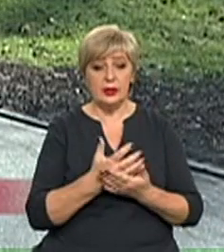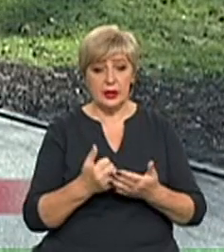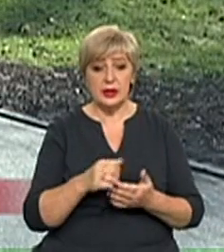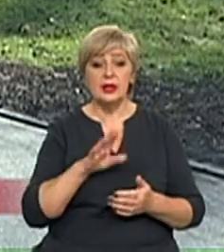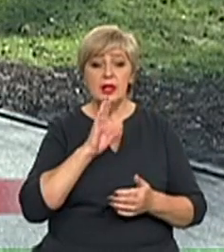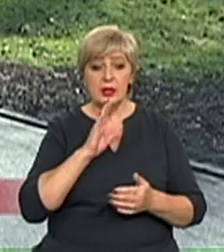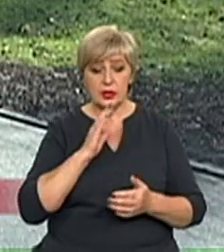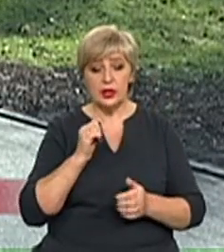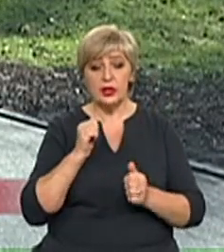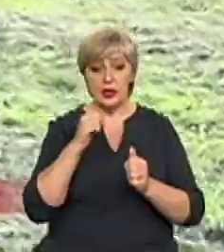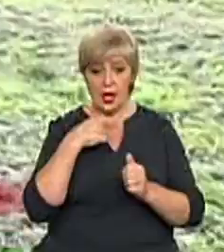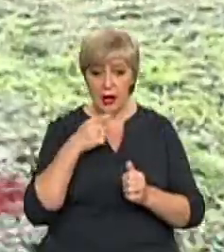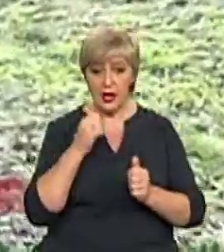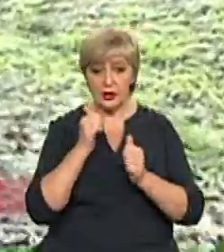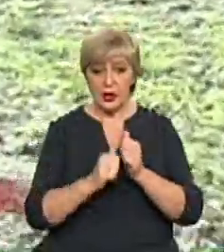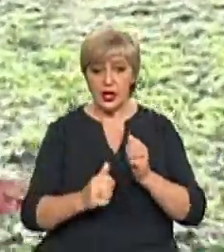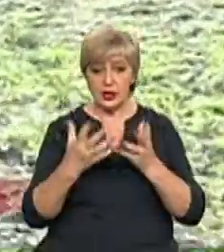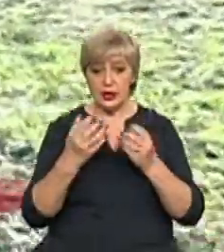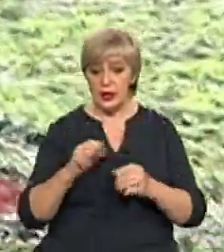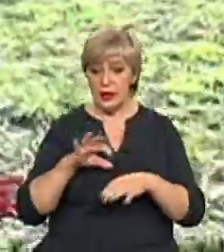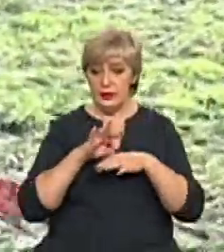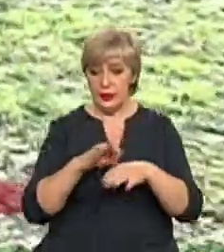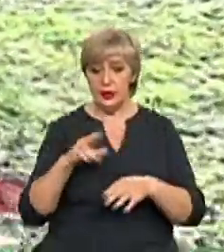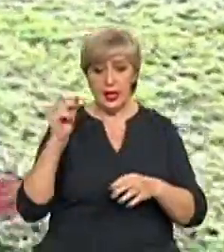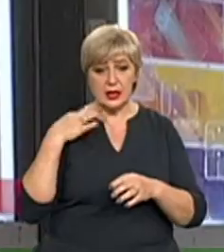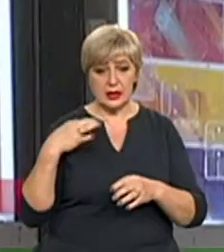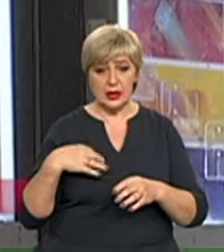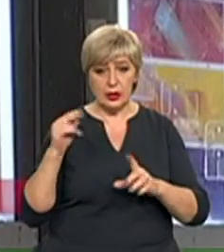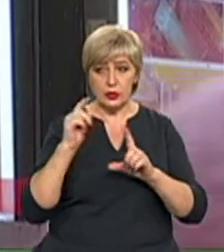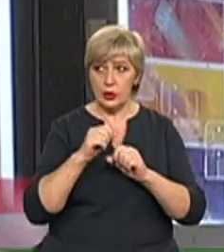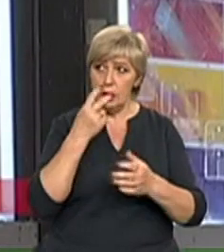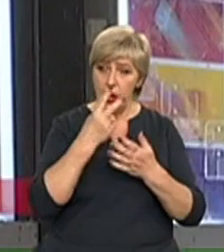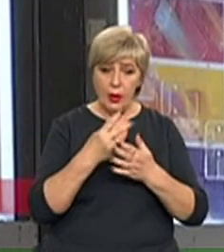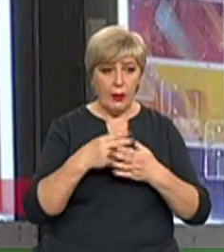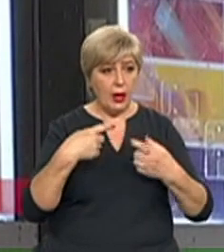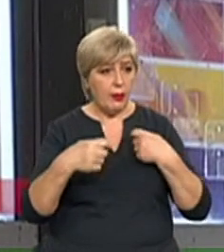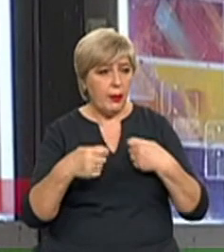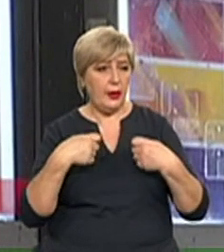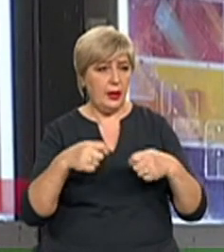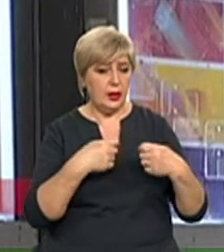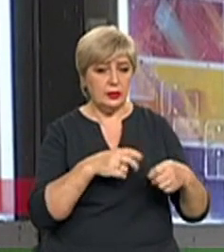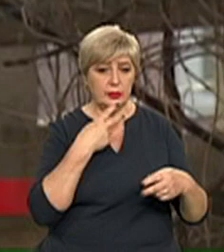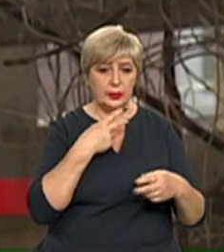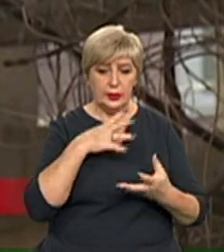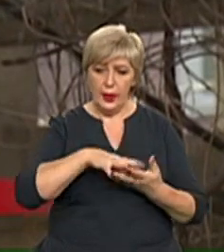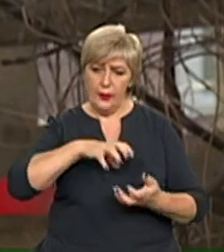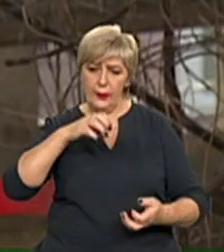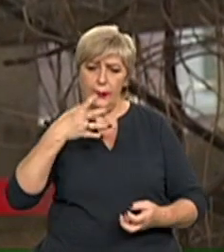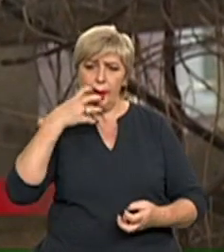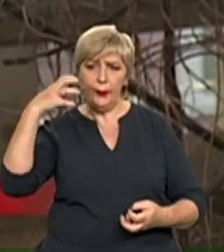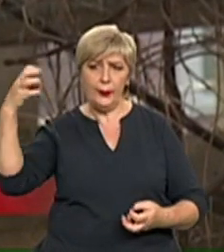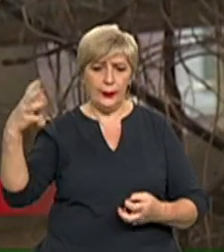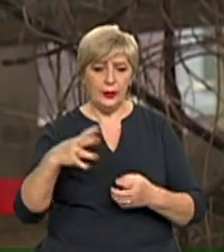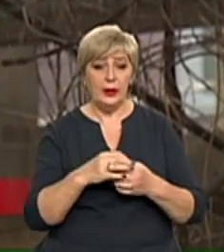каже, щодня, ведучи сина до школи, проходить повз кілька тютюнових лавок. А рекламу цигарок та електронних випарювачів на